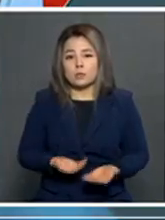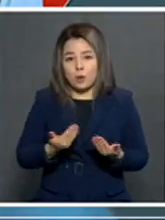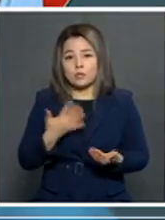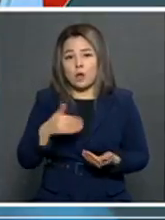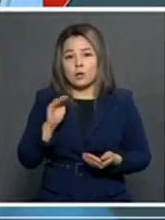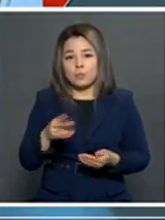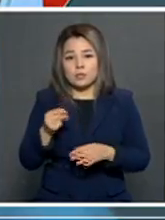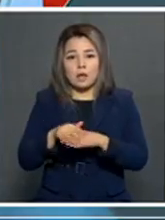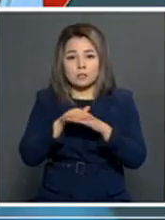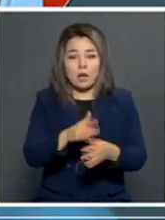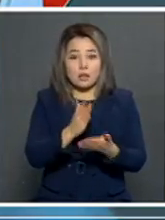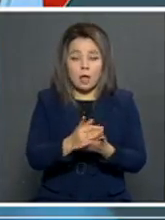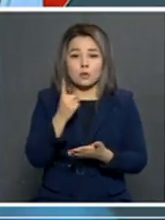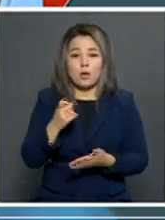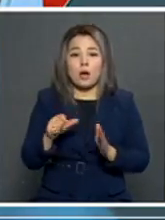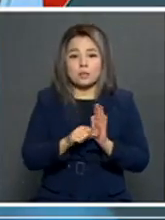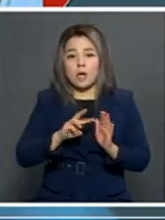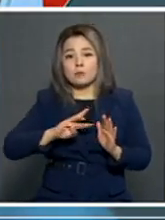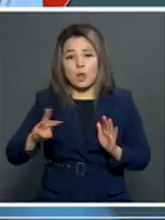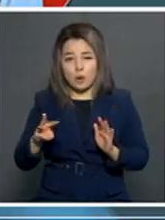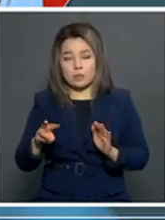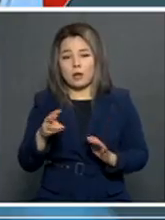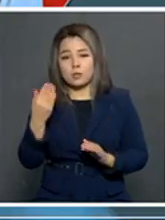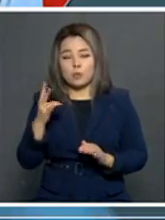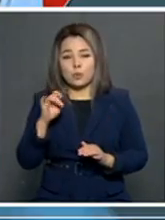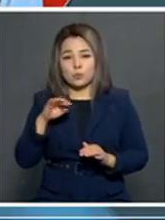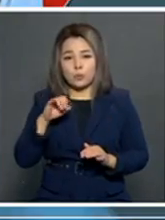теңгеден үлестірілген. 106 миллион теңге болса, Нұрсұлтан мен